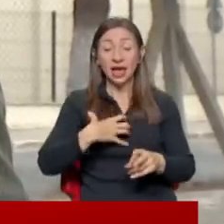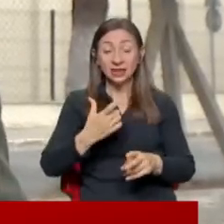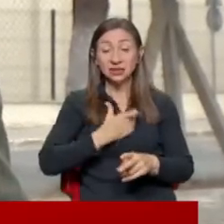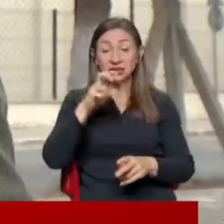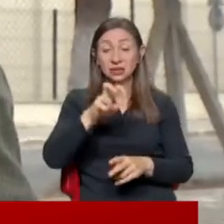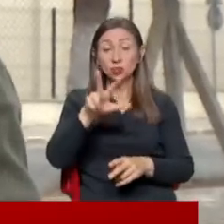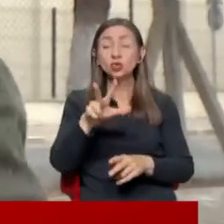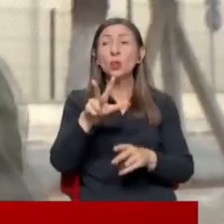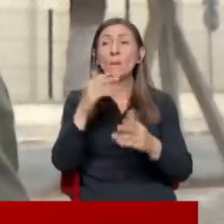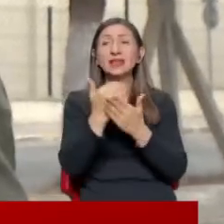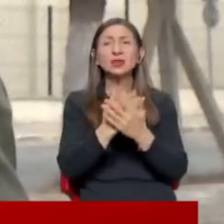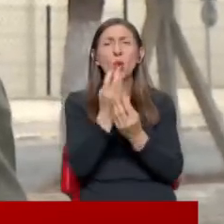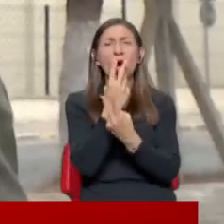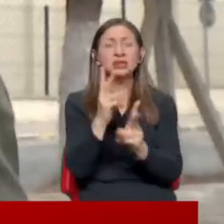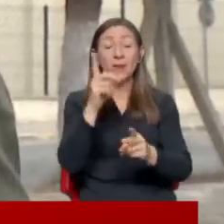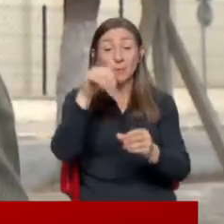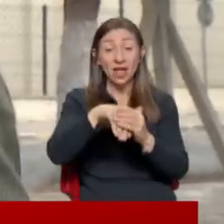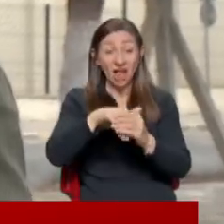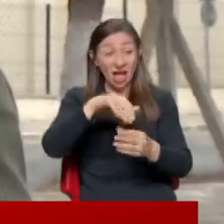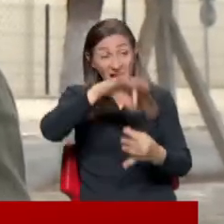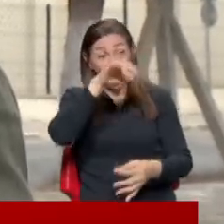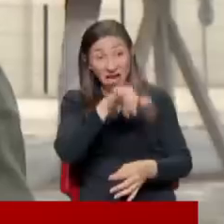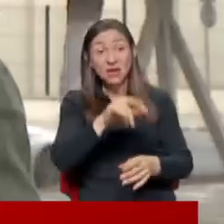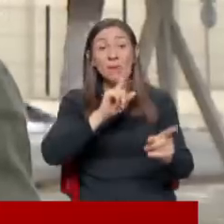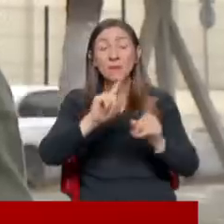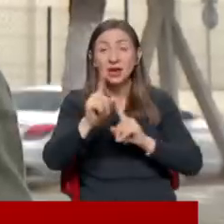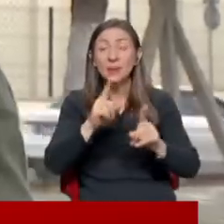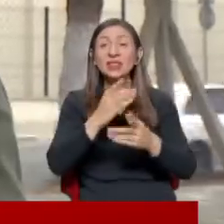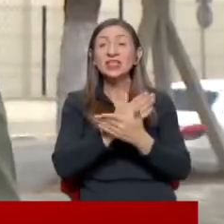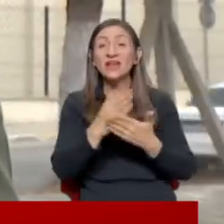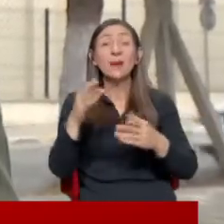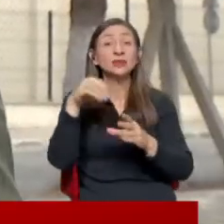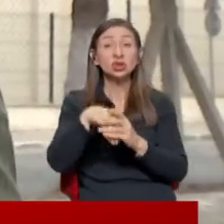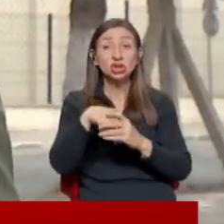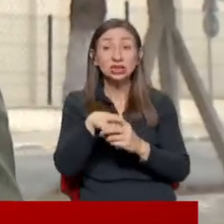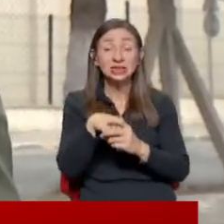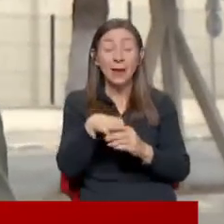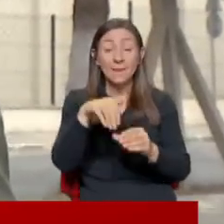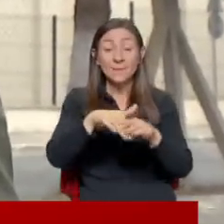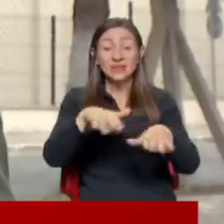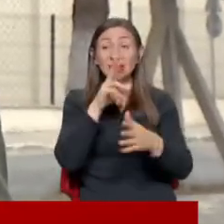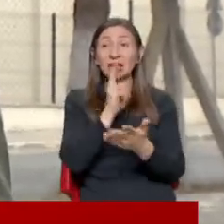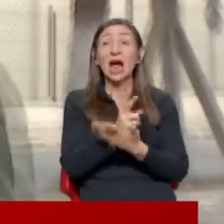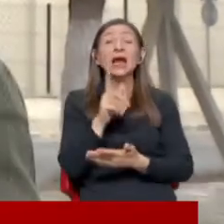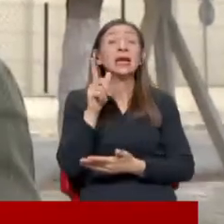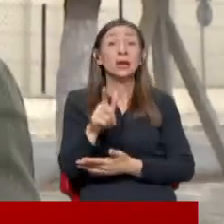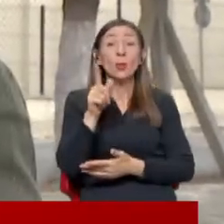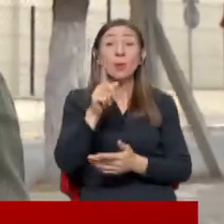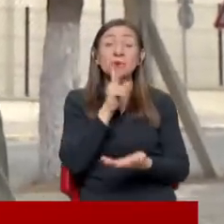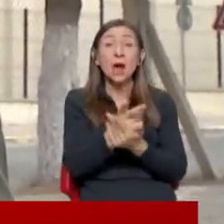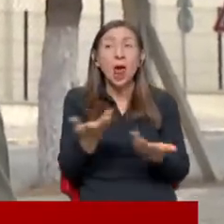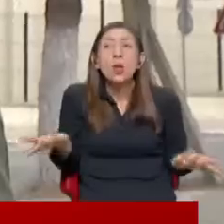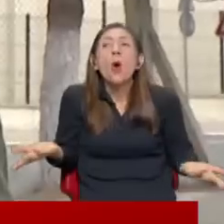83. maddesi gayet açık. Bir milletvekili hakkında yargı sürecinin işlemesi için meclisin kararı gerekiyor. Böyle bir